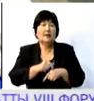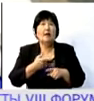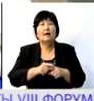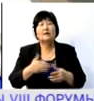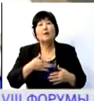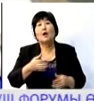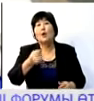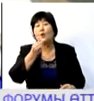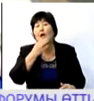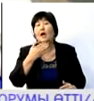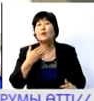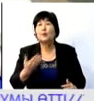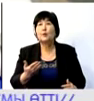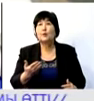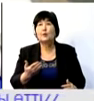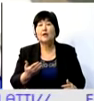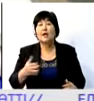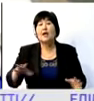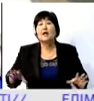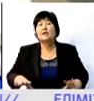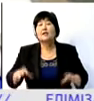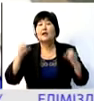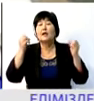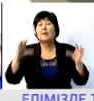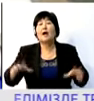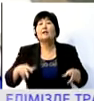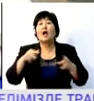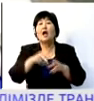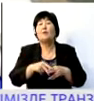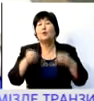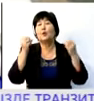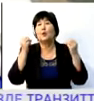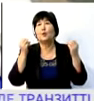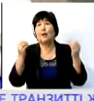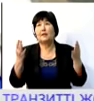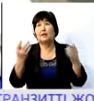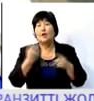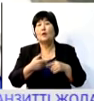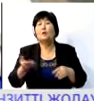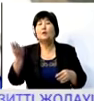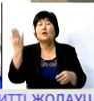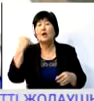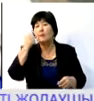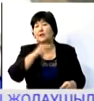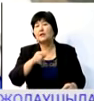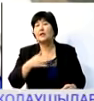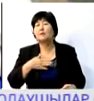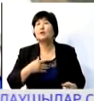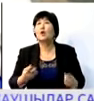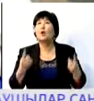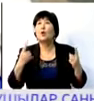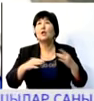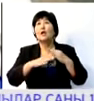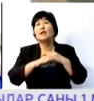маған ұнаған осы мына жылқы мәдениет атқа міну мәдениетін. Осы мыңдаған жылдар бұрын біздің ұлы даладан